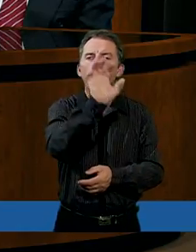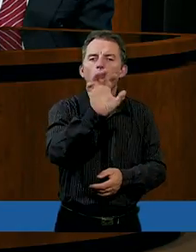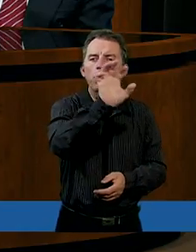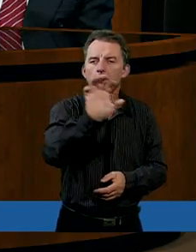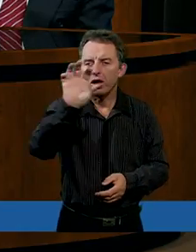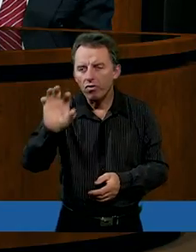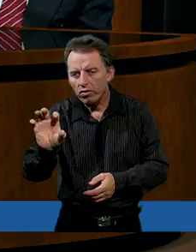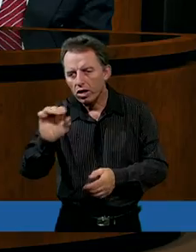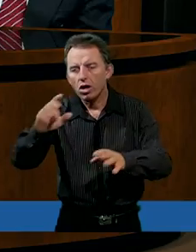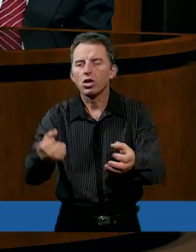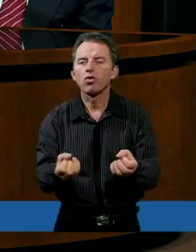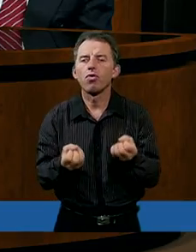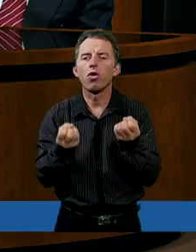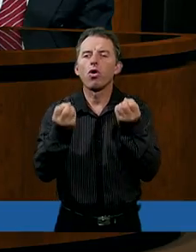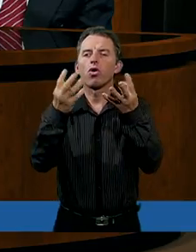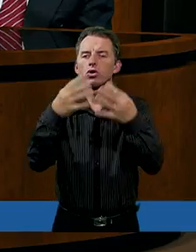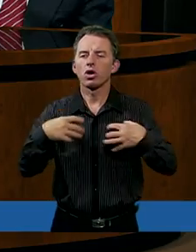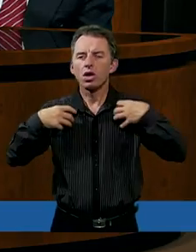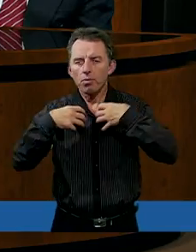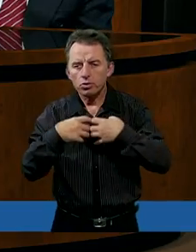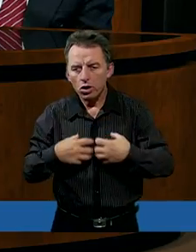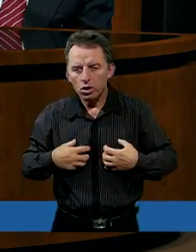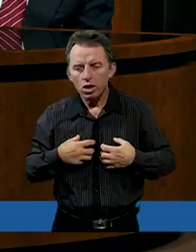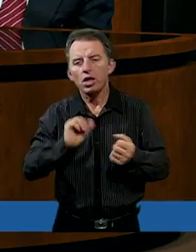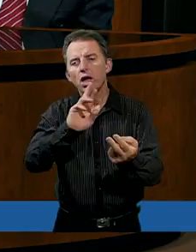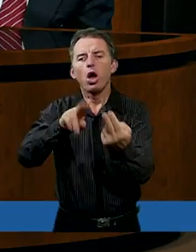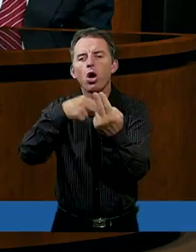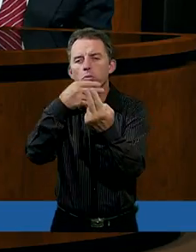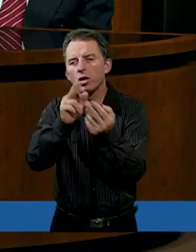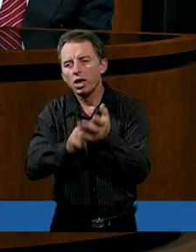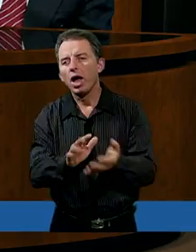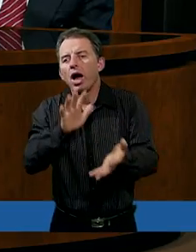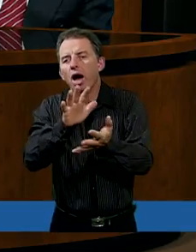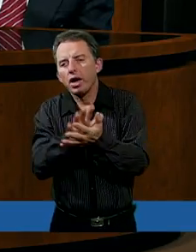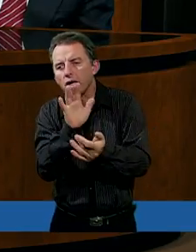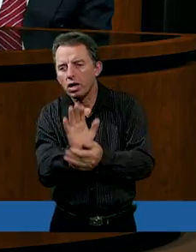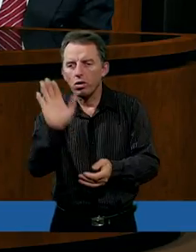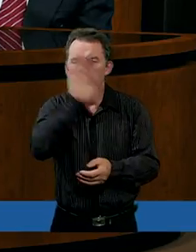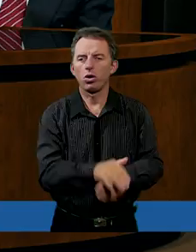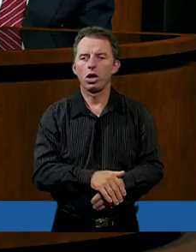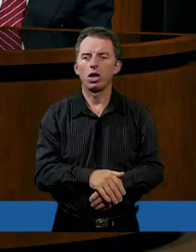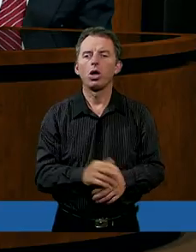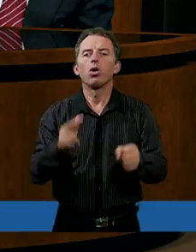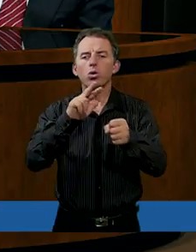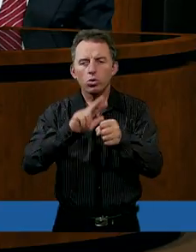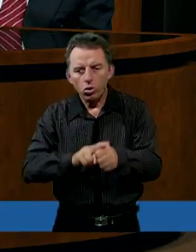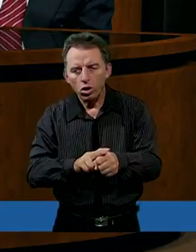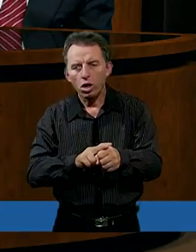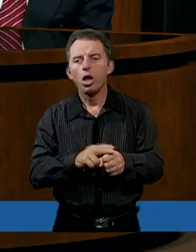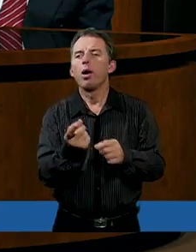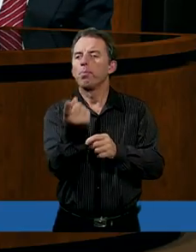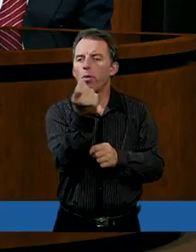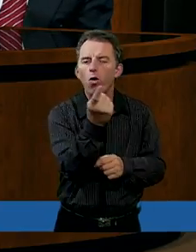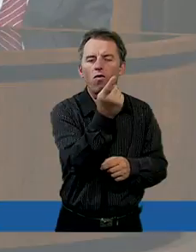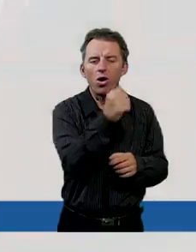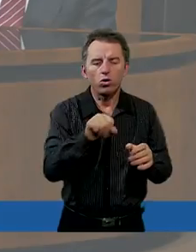obserwowanie stworzenia, przyrody? Jakie odpowiedzi na temat charakteru Boga, który powołał to